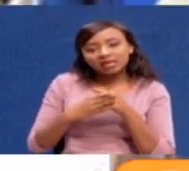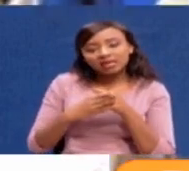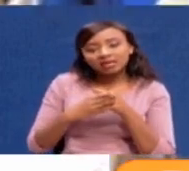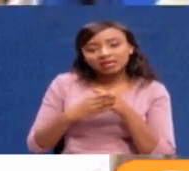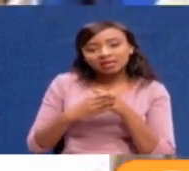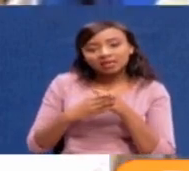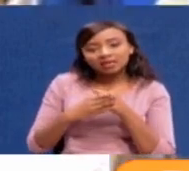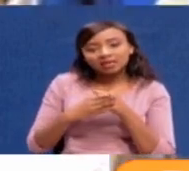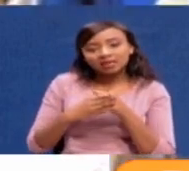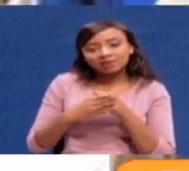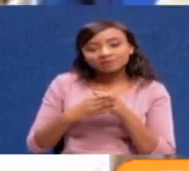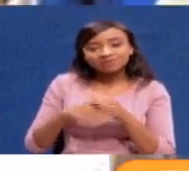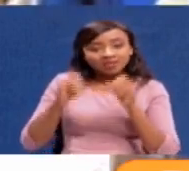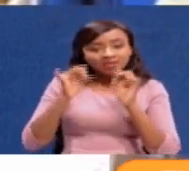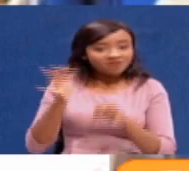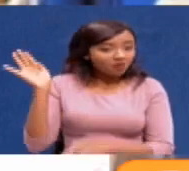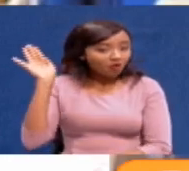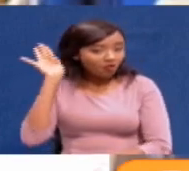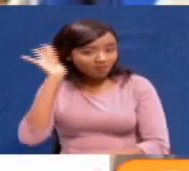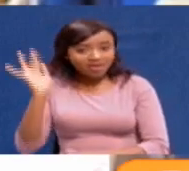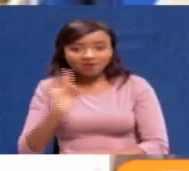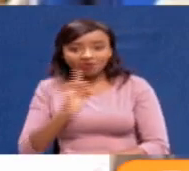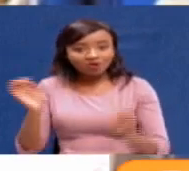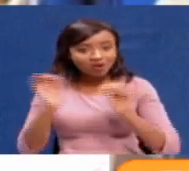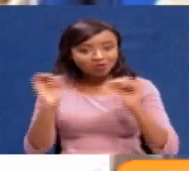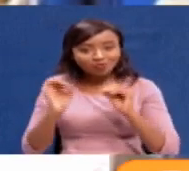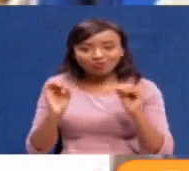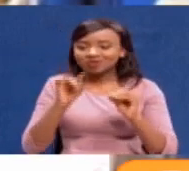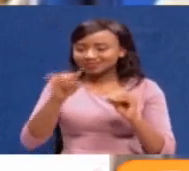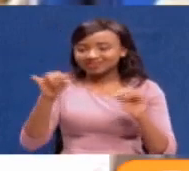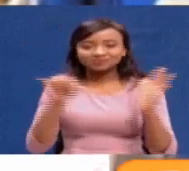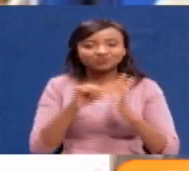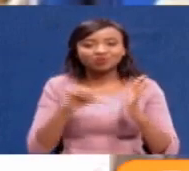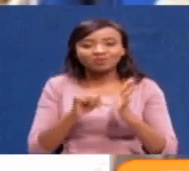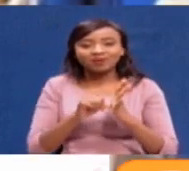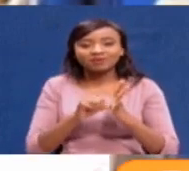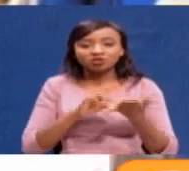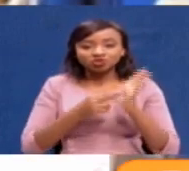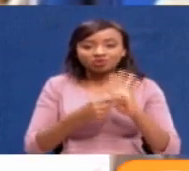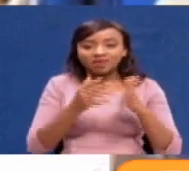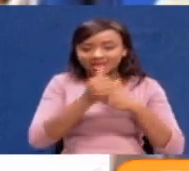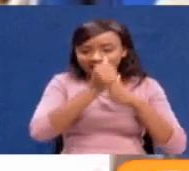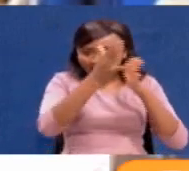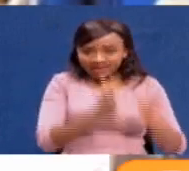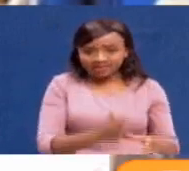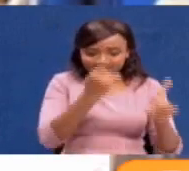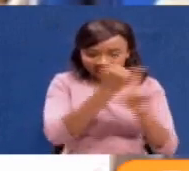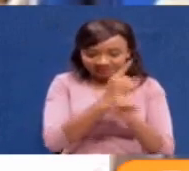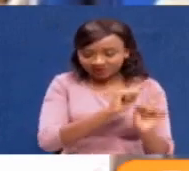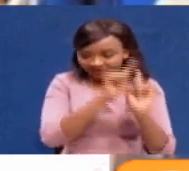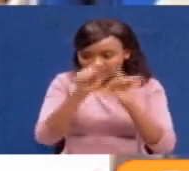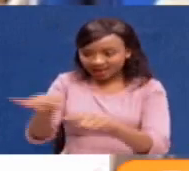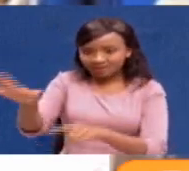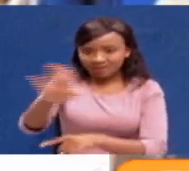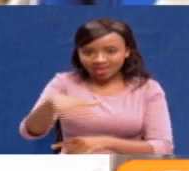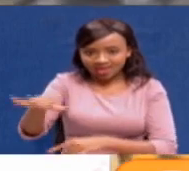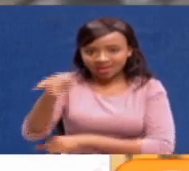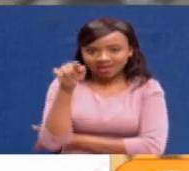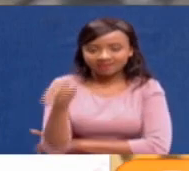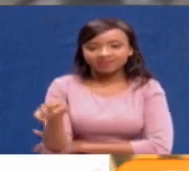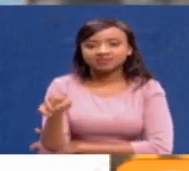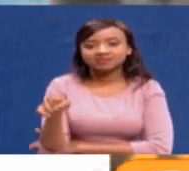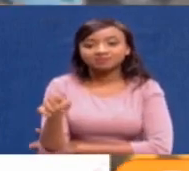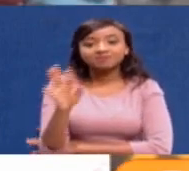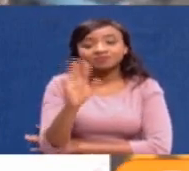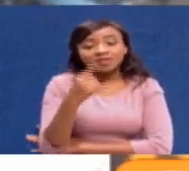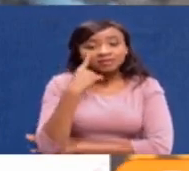hatari. Kutotii amri huenda ndio chanzo cha haya, na imewabidi viongozi kuzuru eneo la Kibokoni katika mtaa wa Old Town.